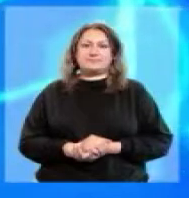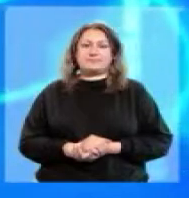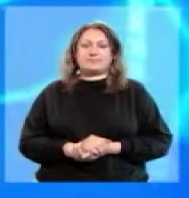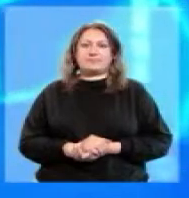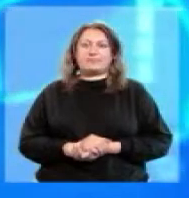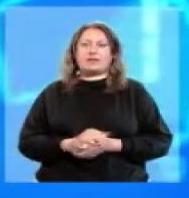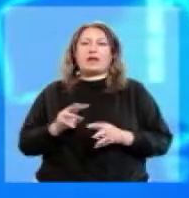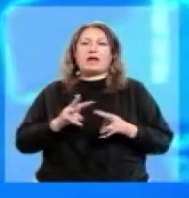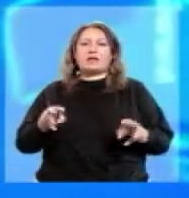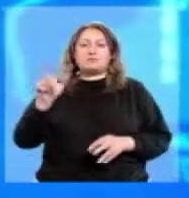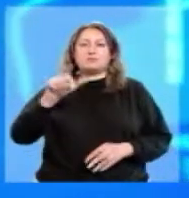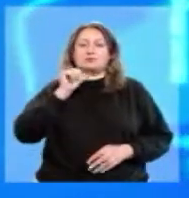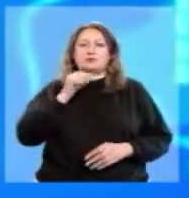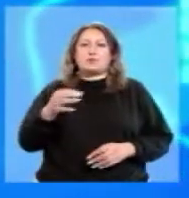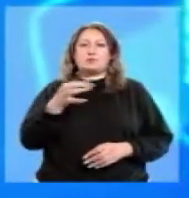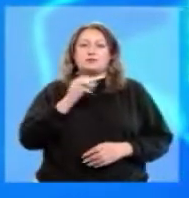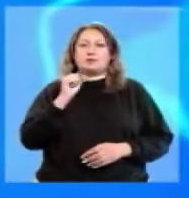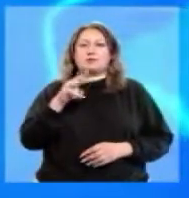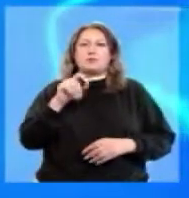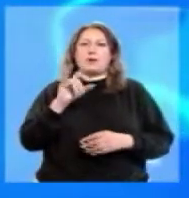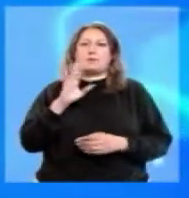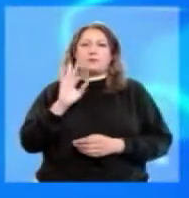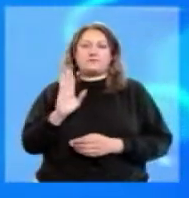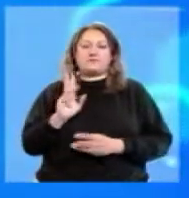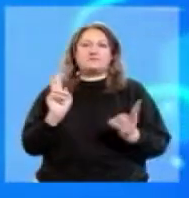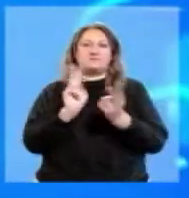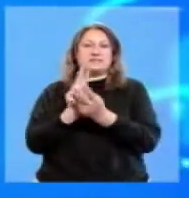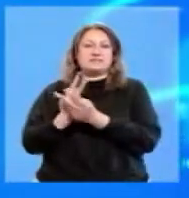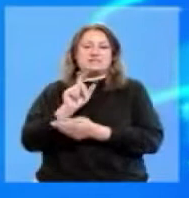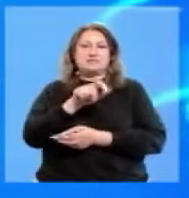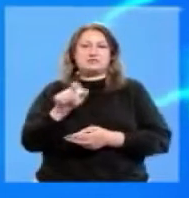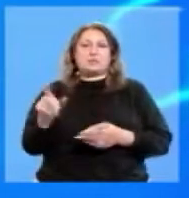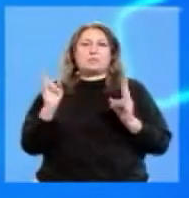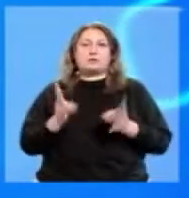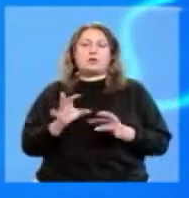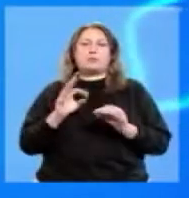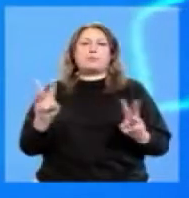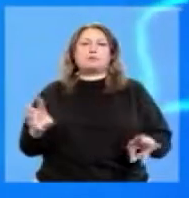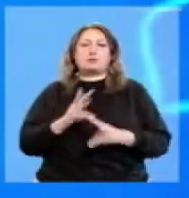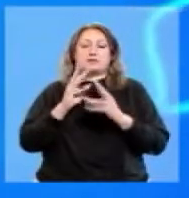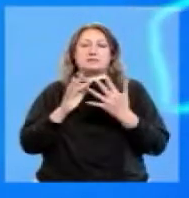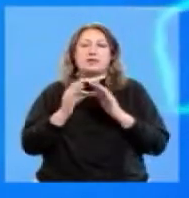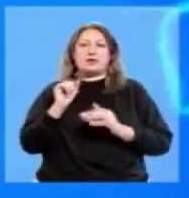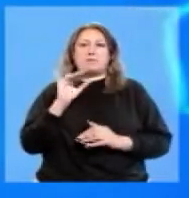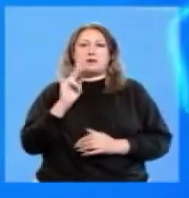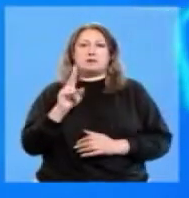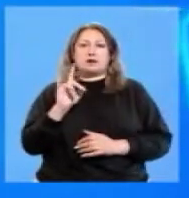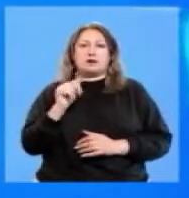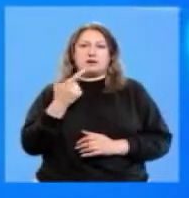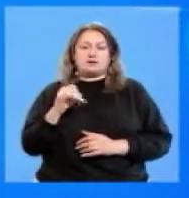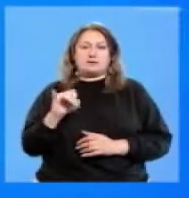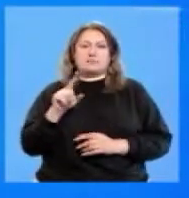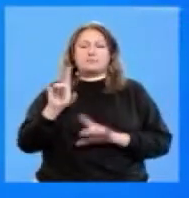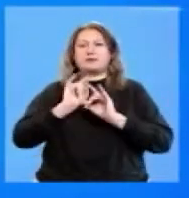Қостанай облысының әкімі Архимед Мұхамедов Аманқарағай ауылында өрттен жапа шеккен тұрғындармен кездесті. Ол жергілікті жұртқа